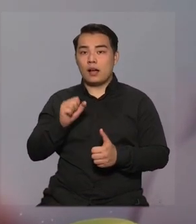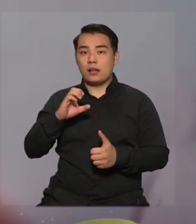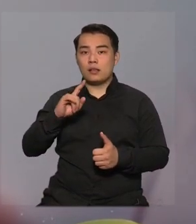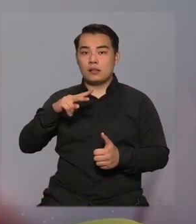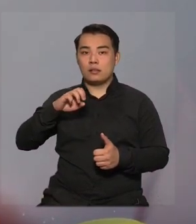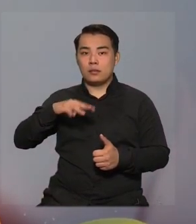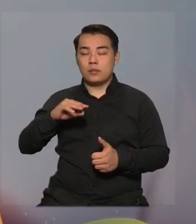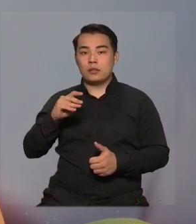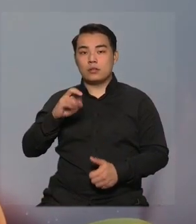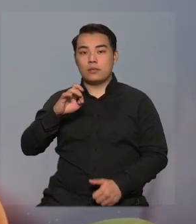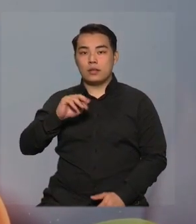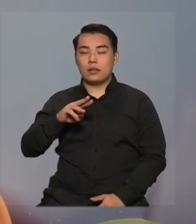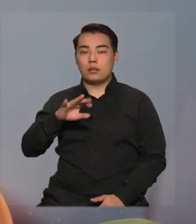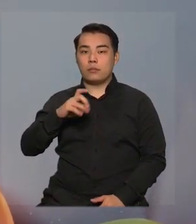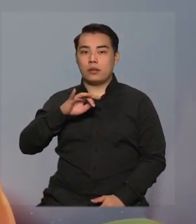София и Тамирис.